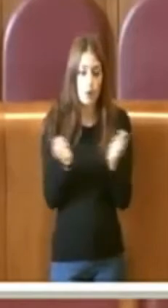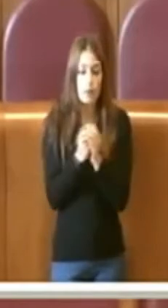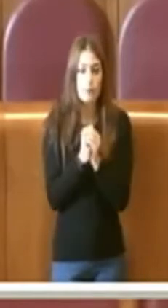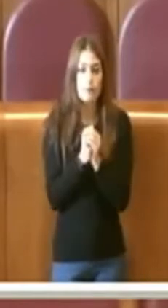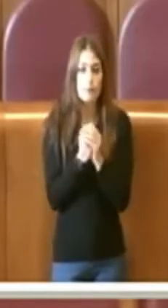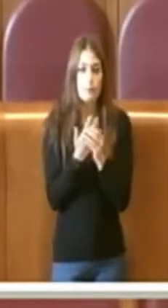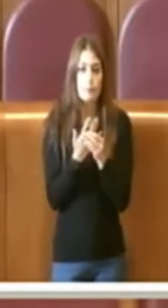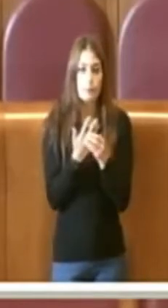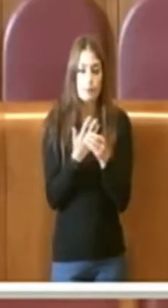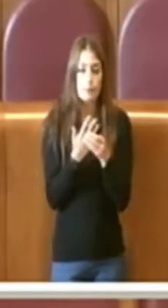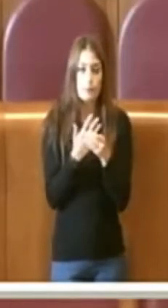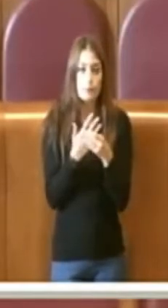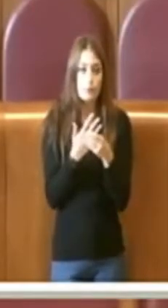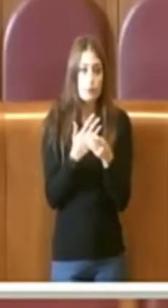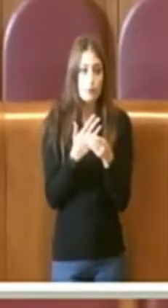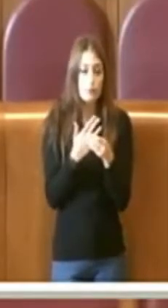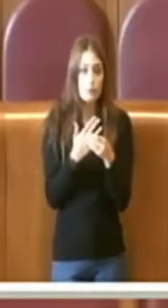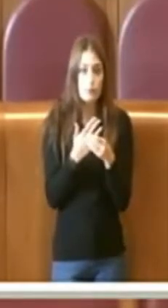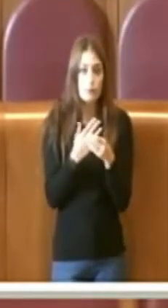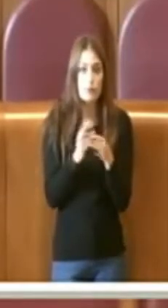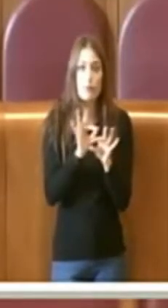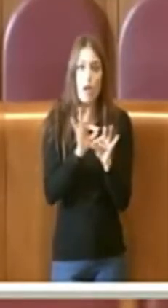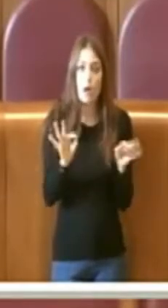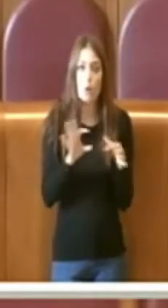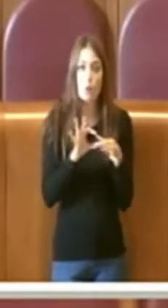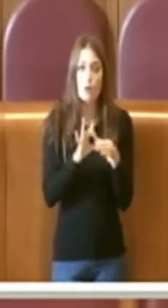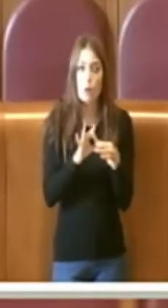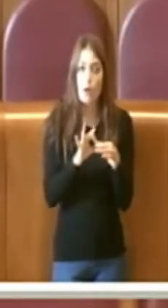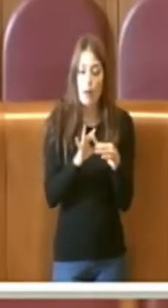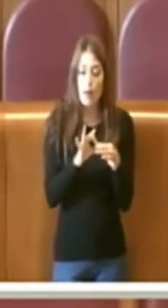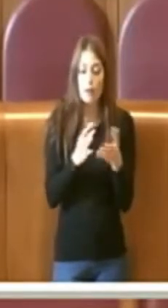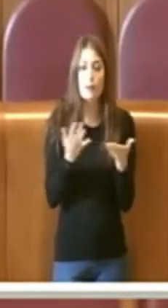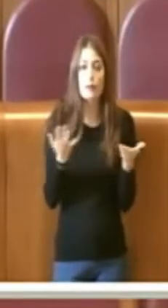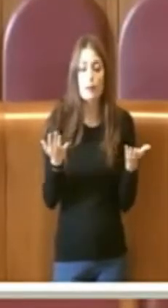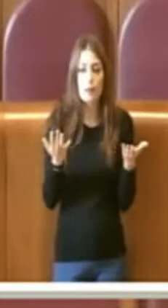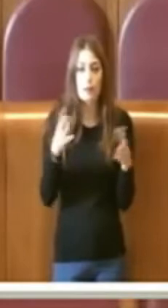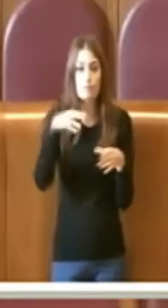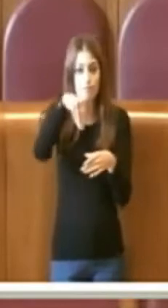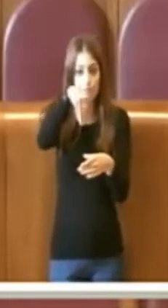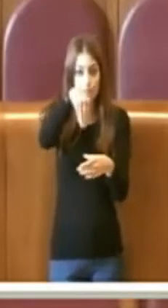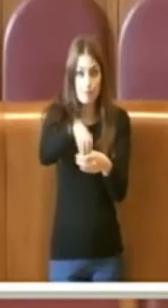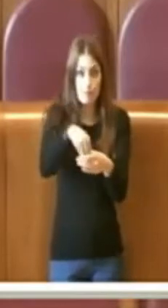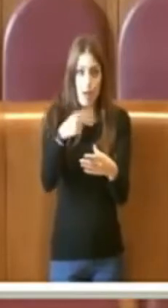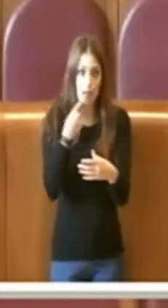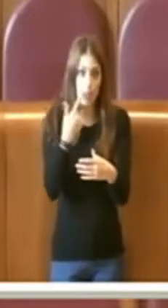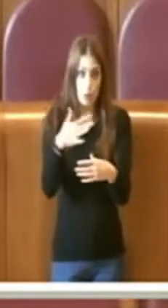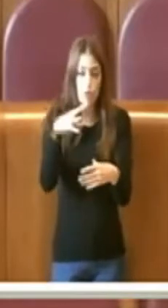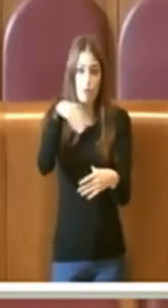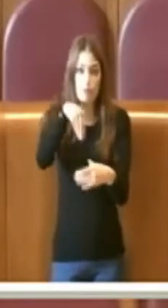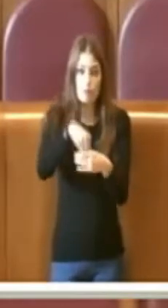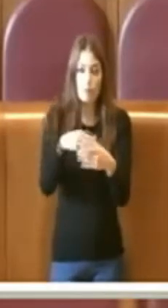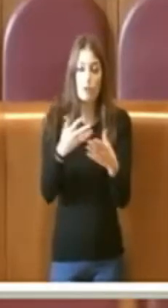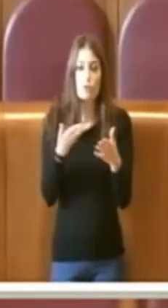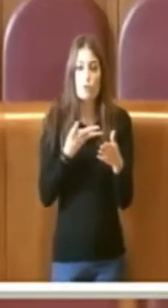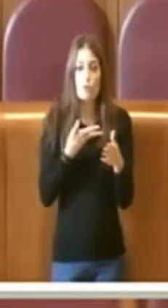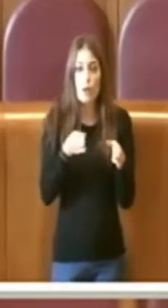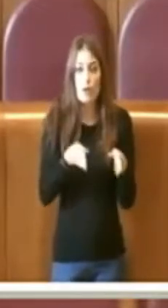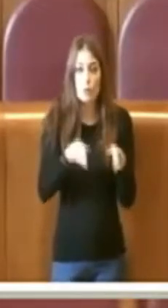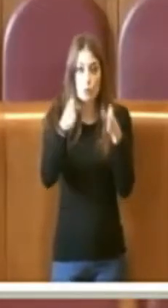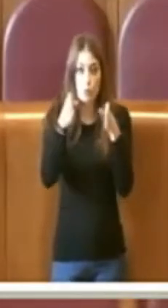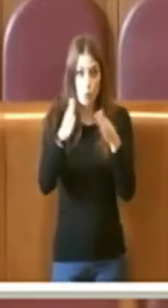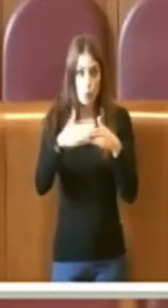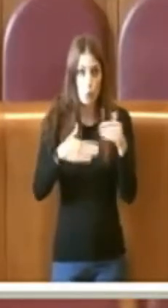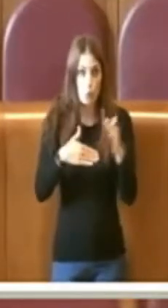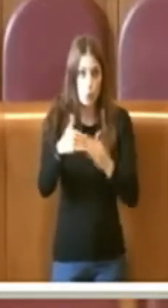All'interno di questo, come ribadivano anche alcuni colleghi, c'è una struttura produttiva,